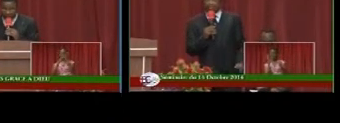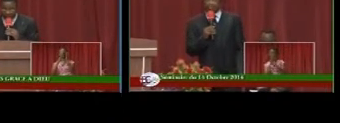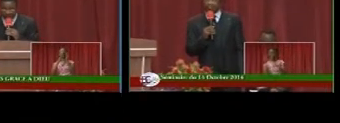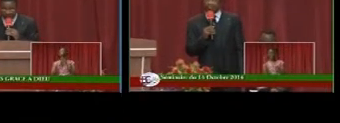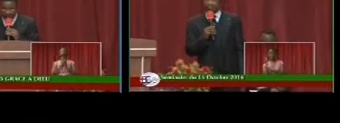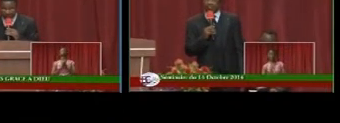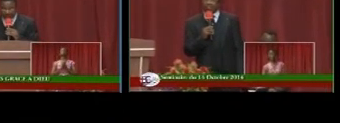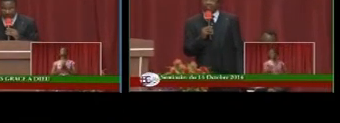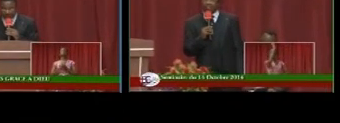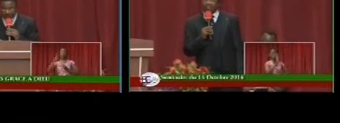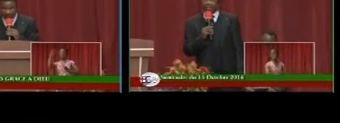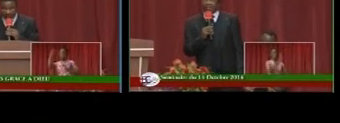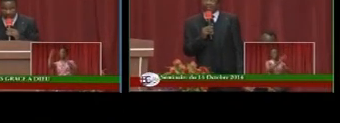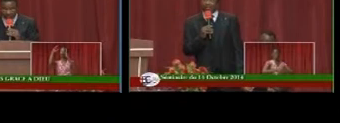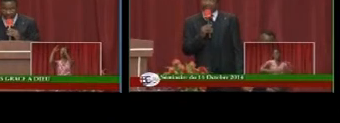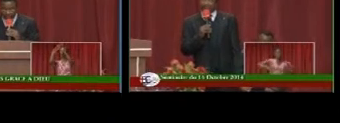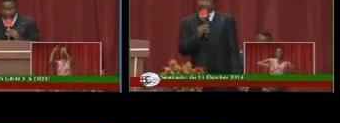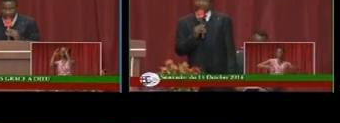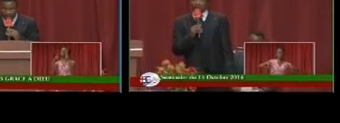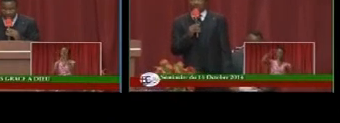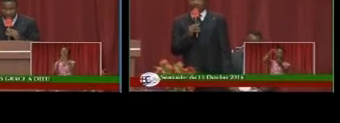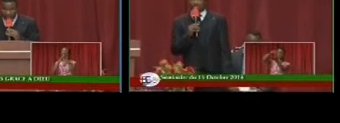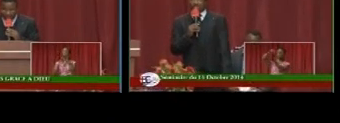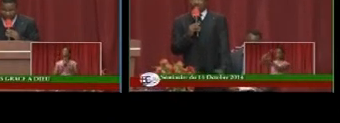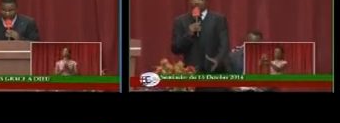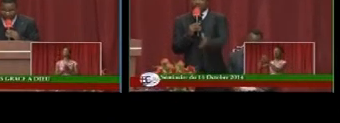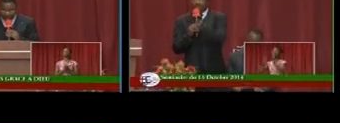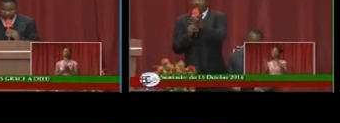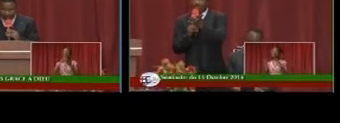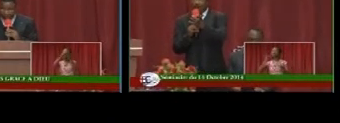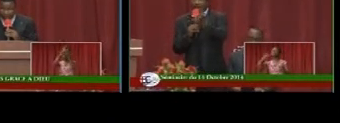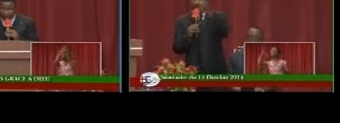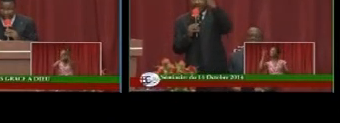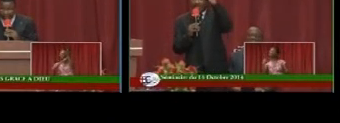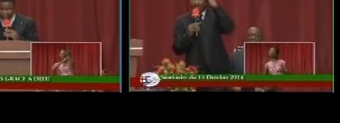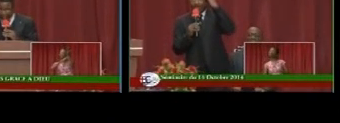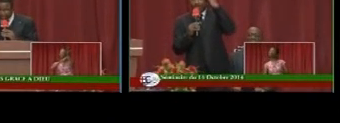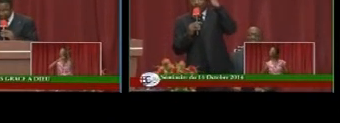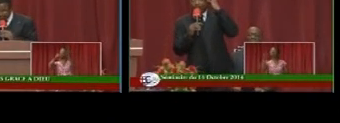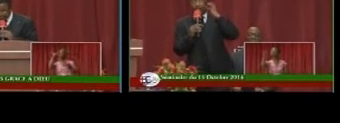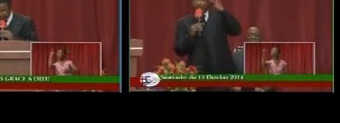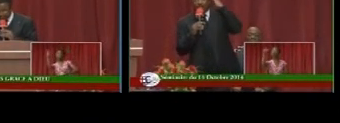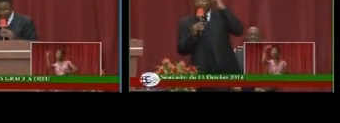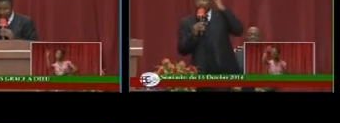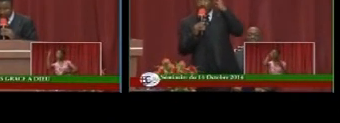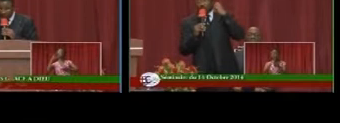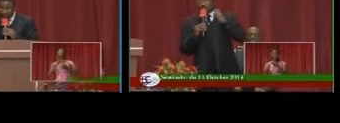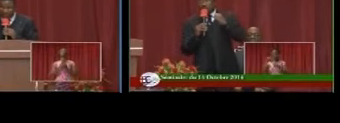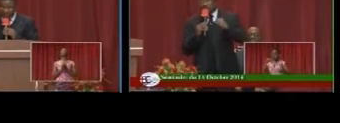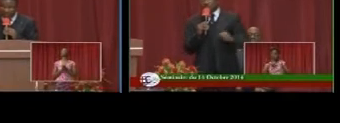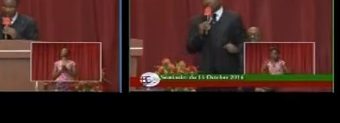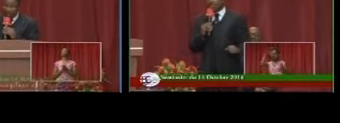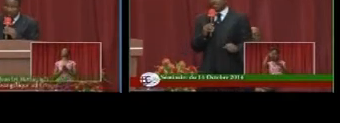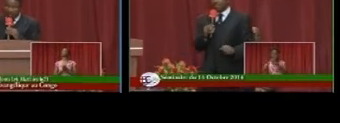alléluia, nous, les enfants de Dieu, qu'est-ce que nous faisons dans ce monde? Qu'est-ce que nous